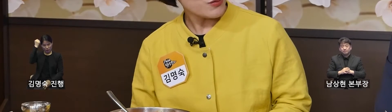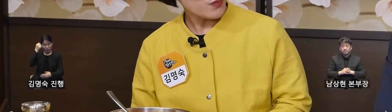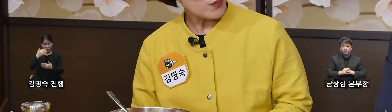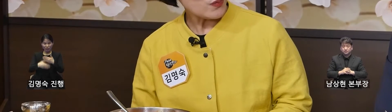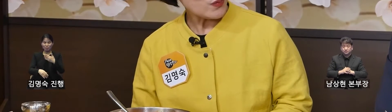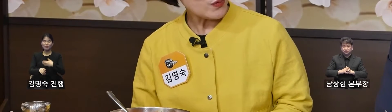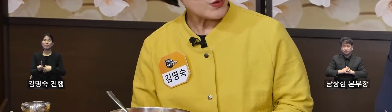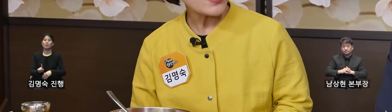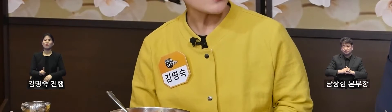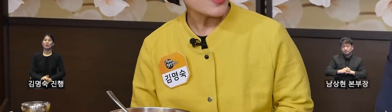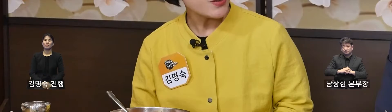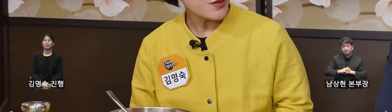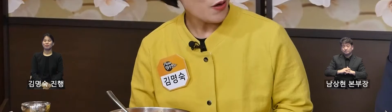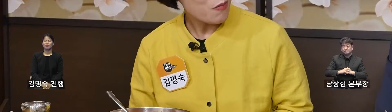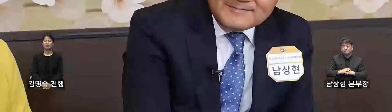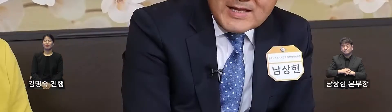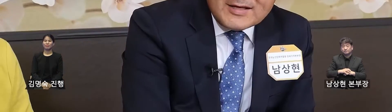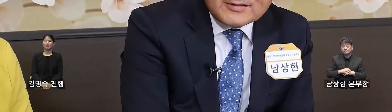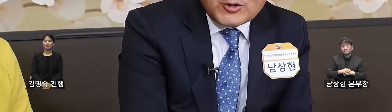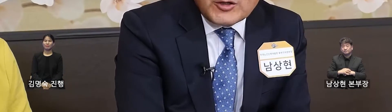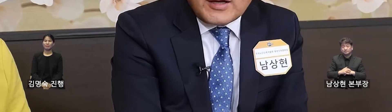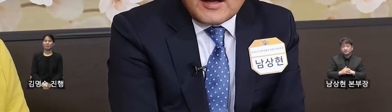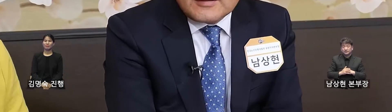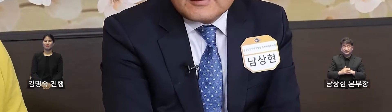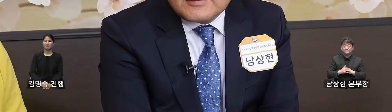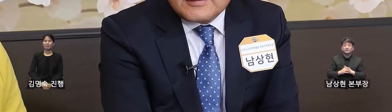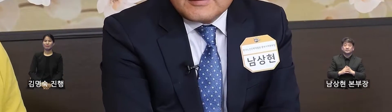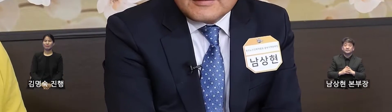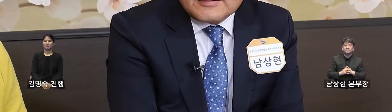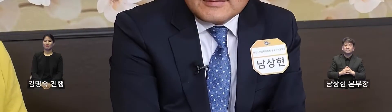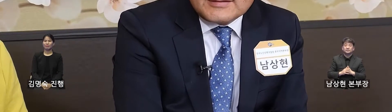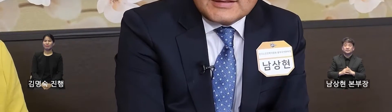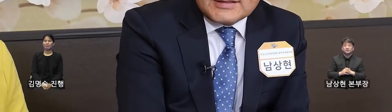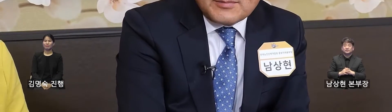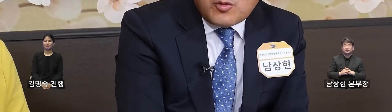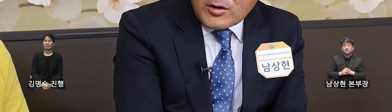남는 거 있으세요? 저희가 그